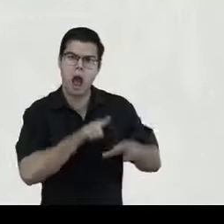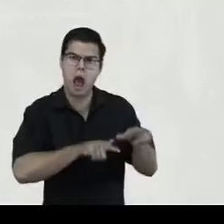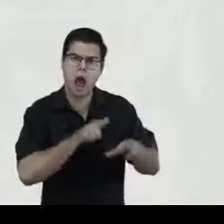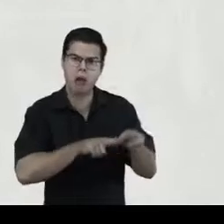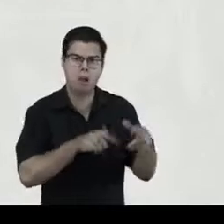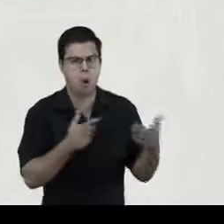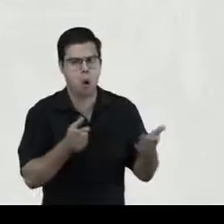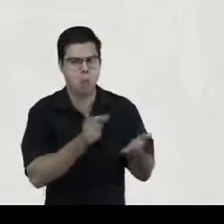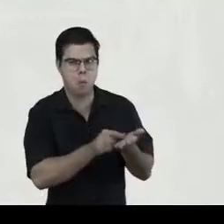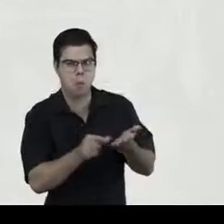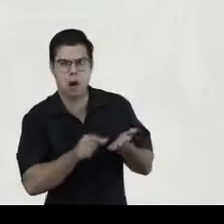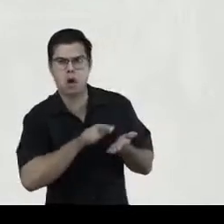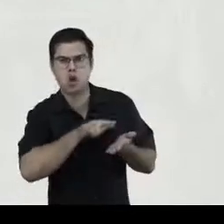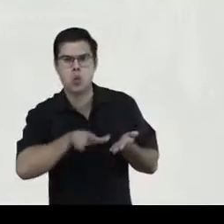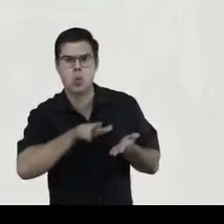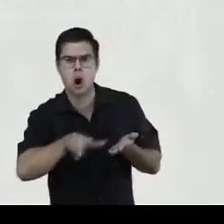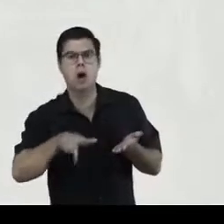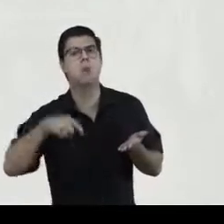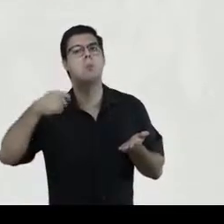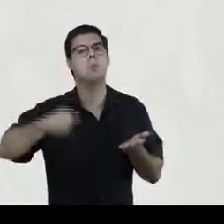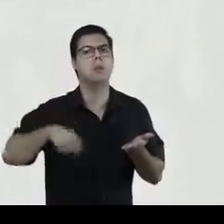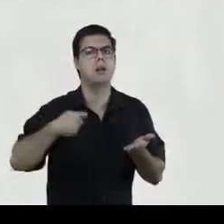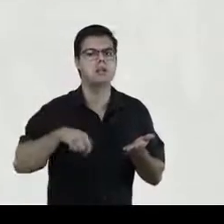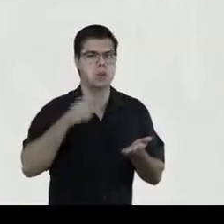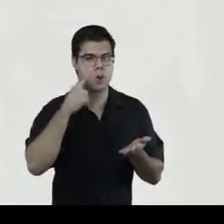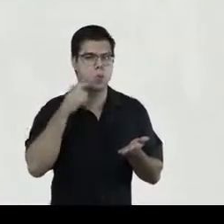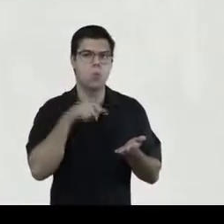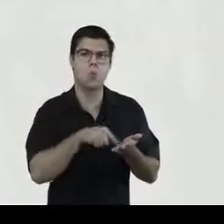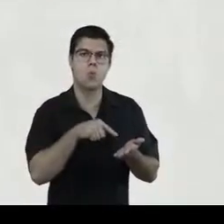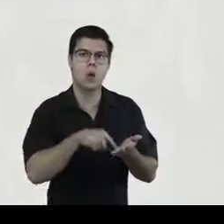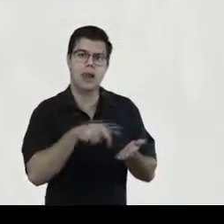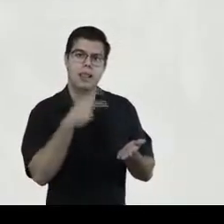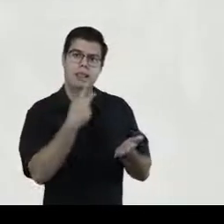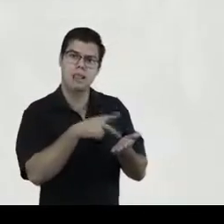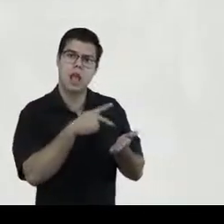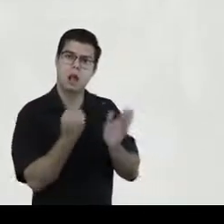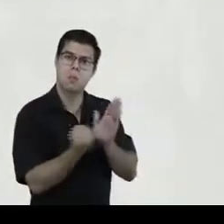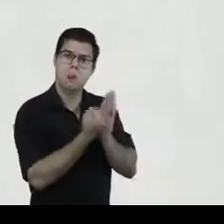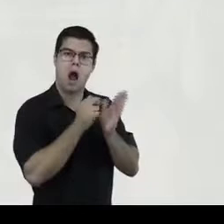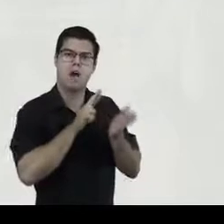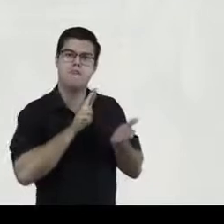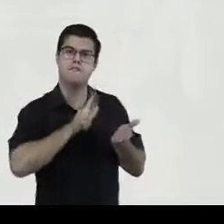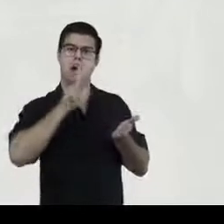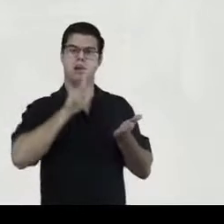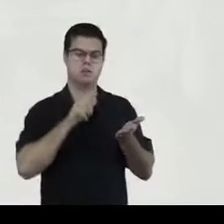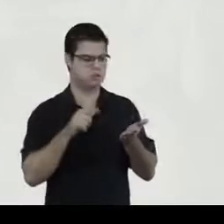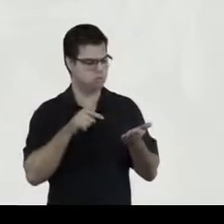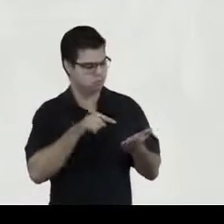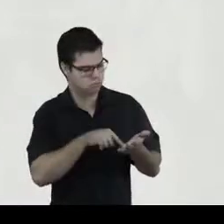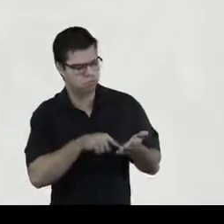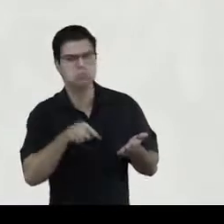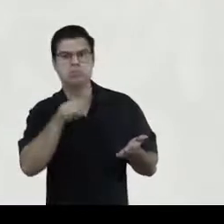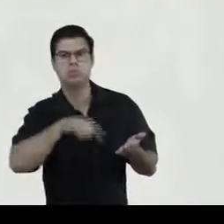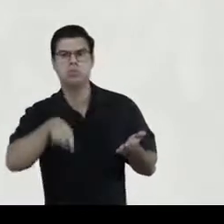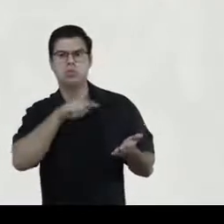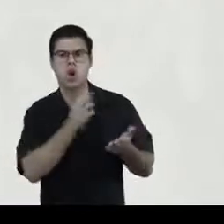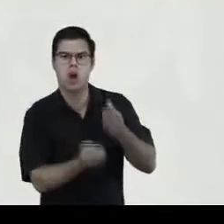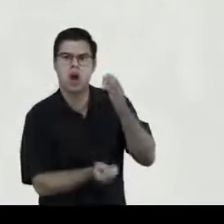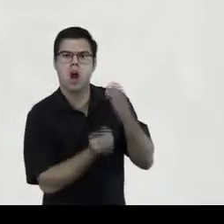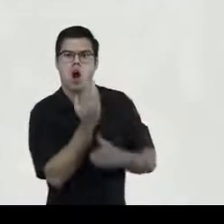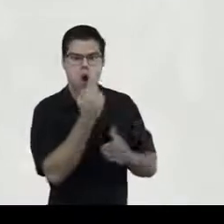Trainingsdaten für alle möglichen Dinge, die nicht Druckschrift sind. Also z.B.